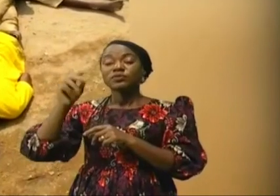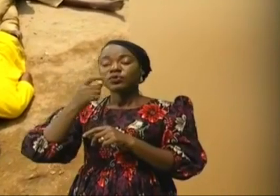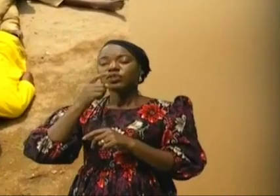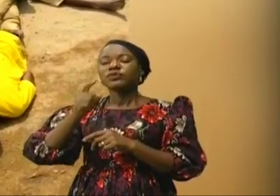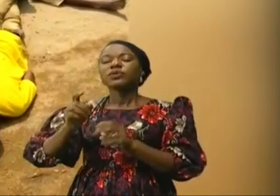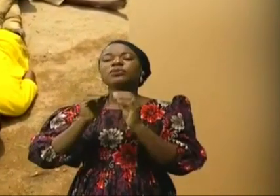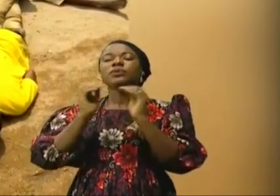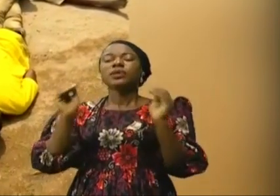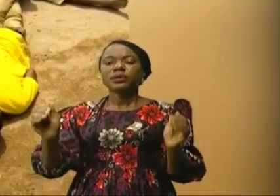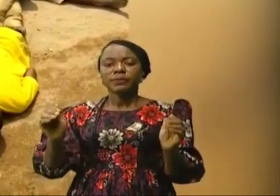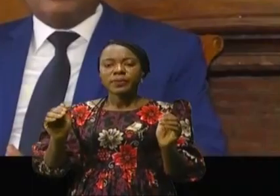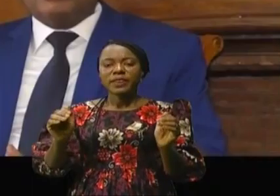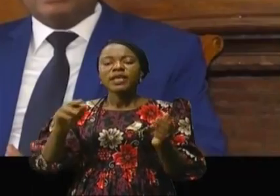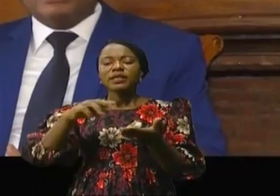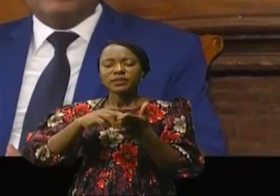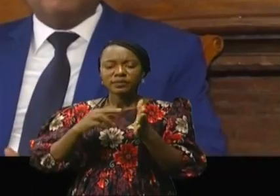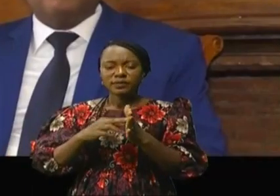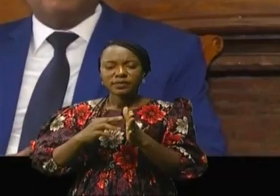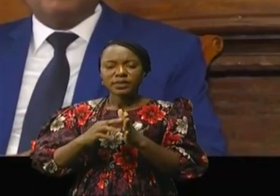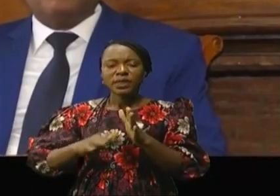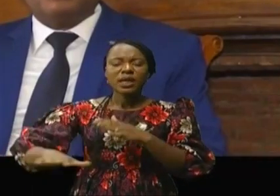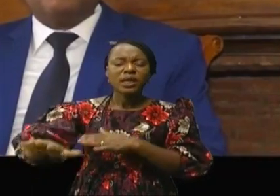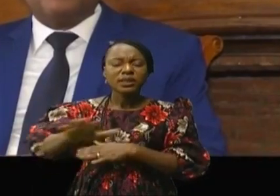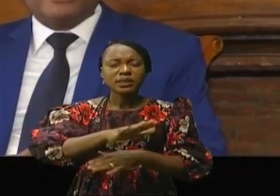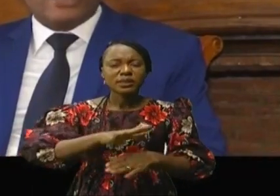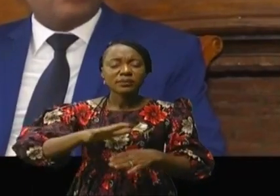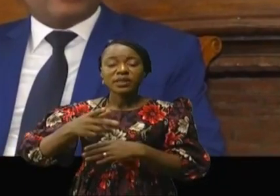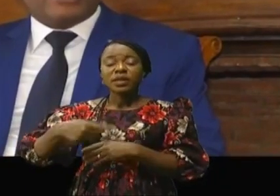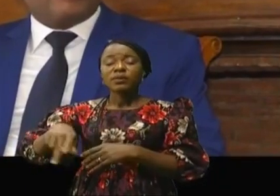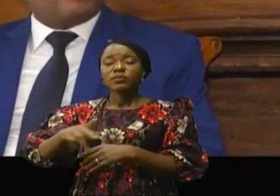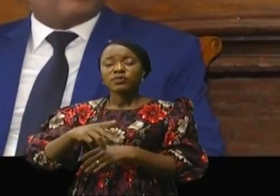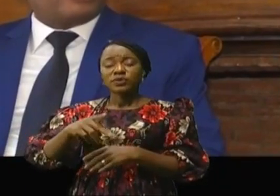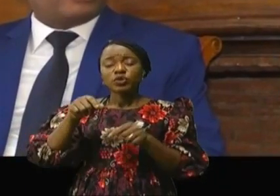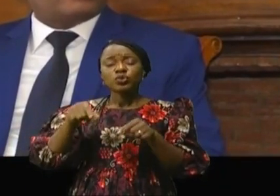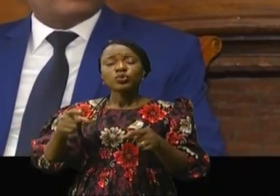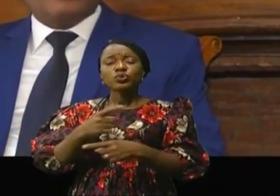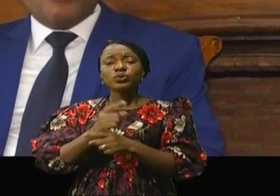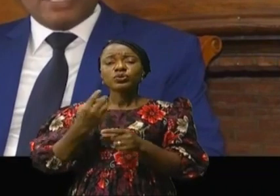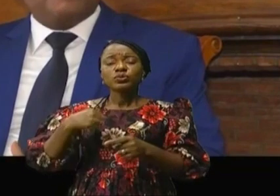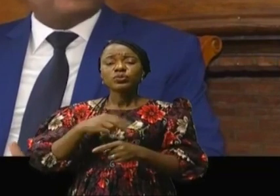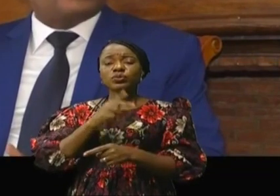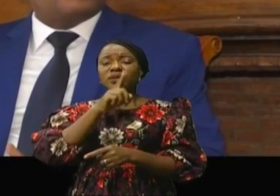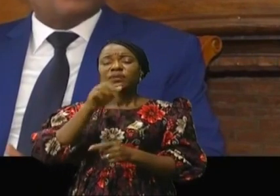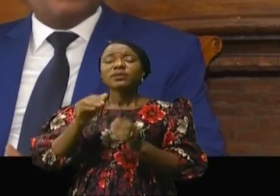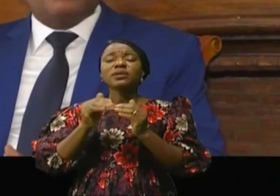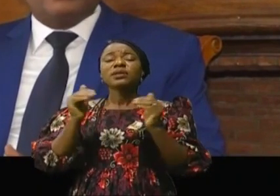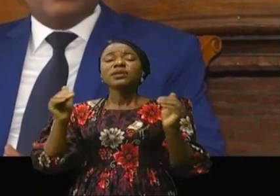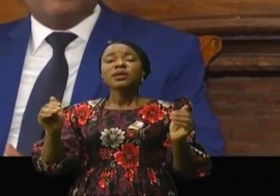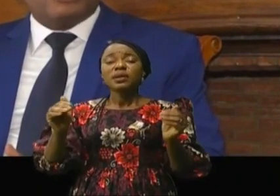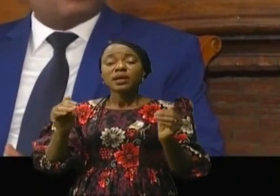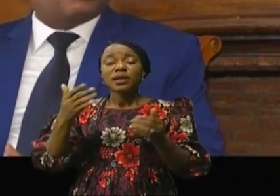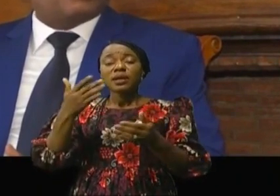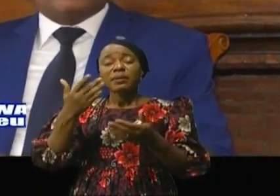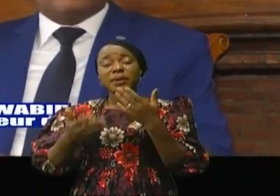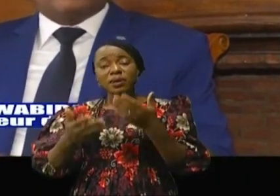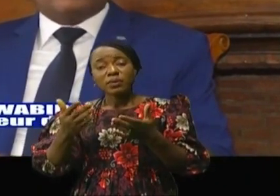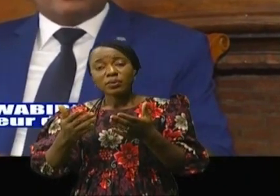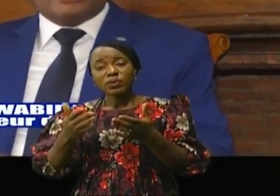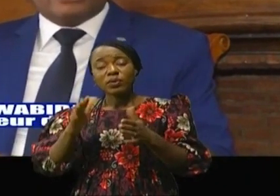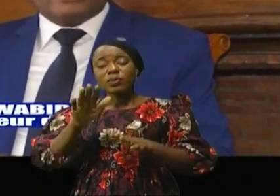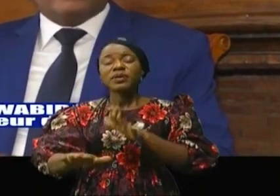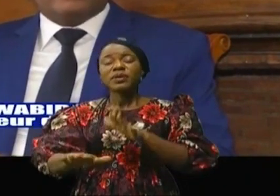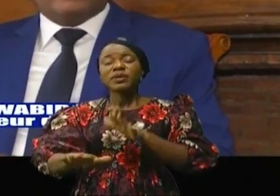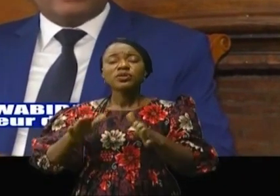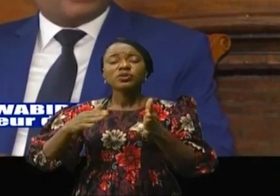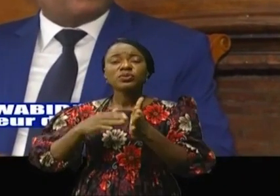que si l'ensemble de la province d'ici Kivu, aujourd'hui, nous avons un calme par rapport aux manifestations contre la MONUSCO.